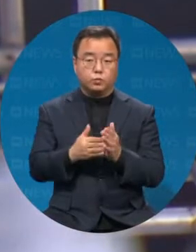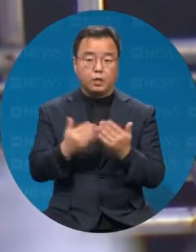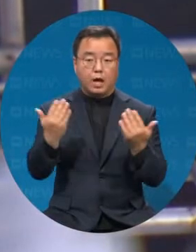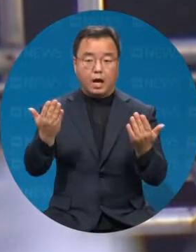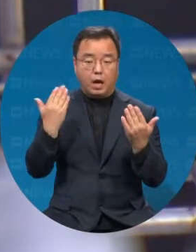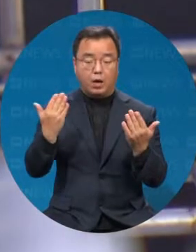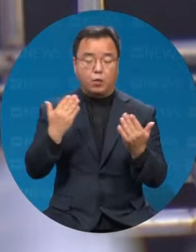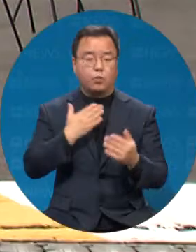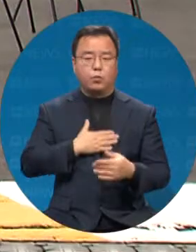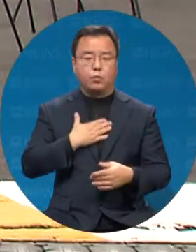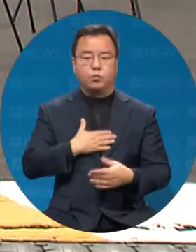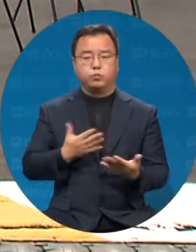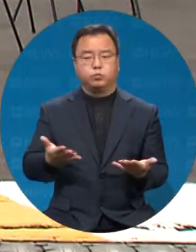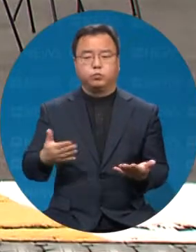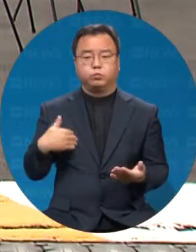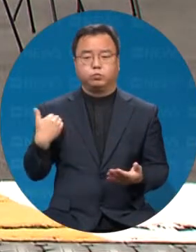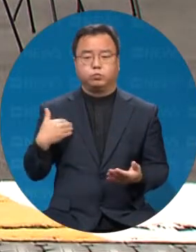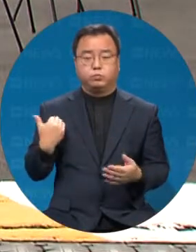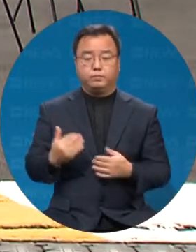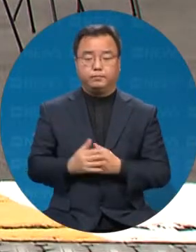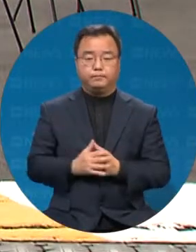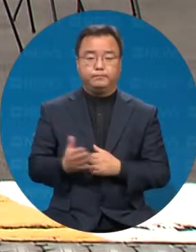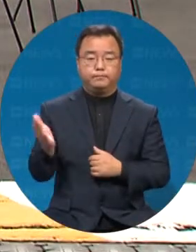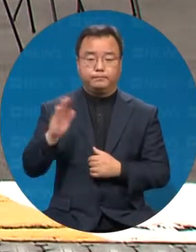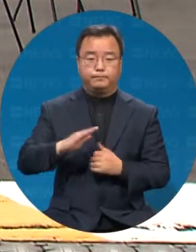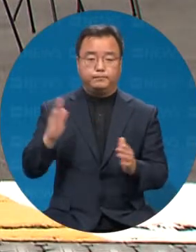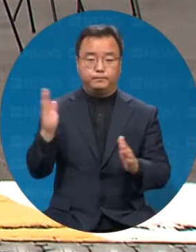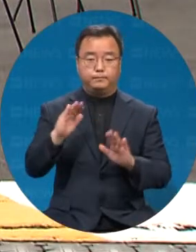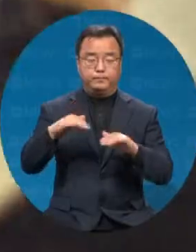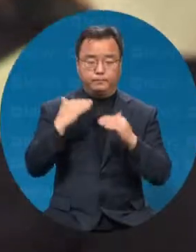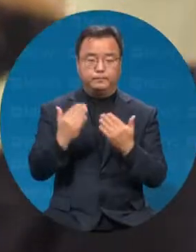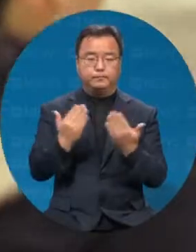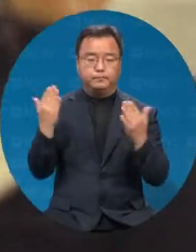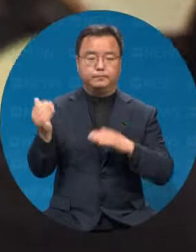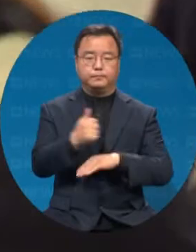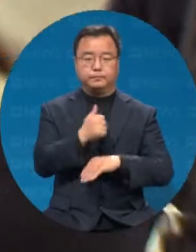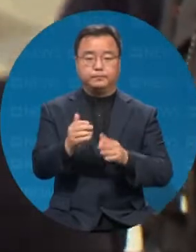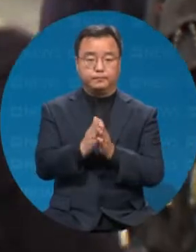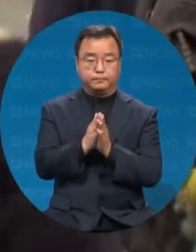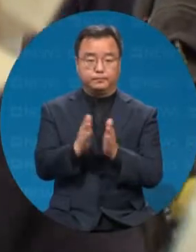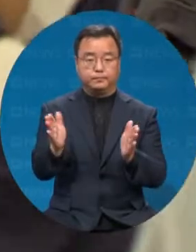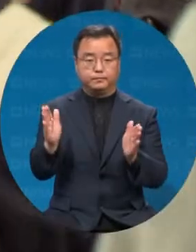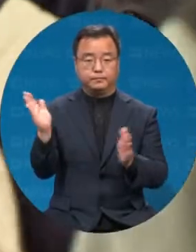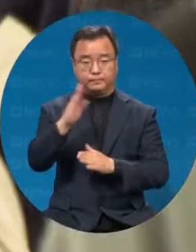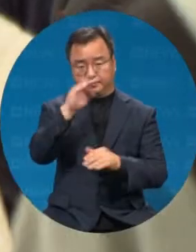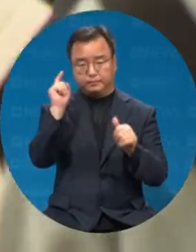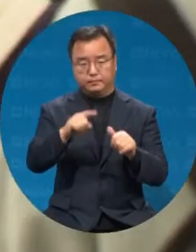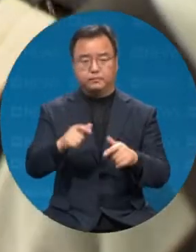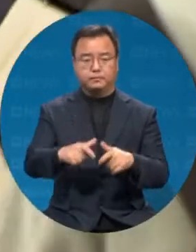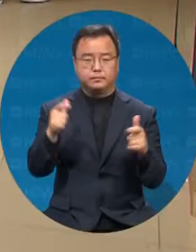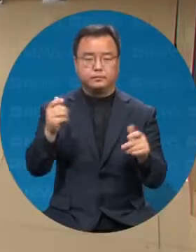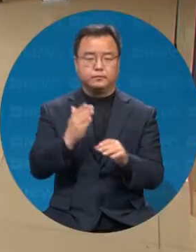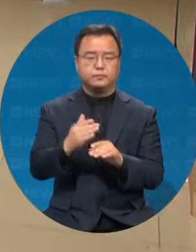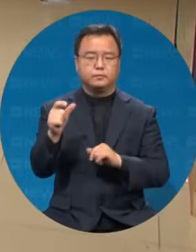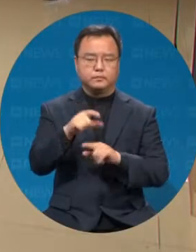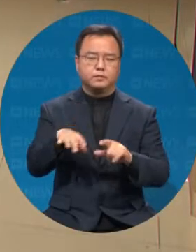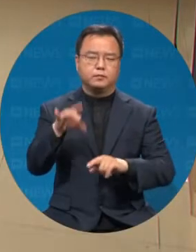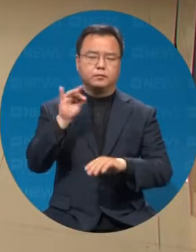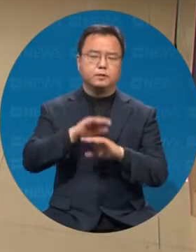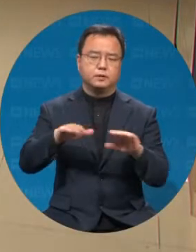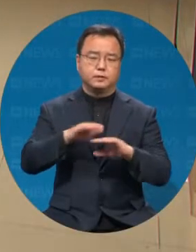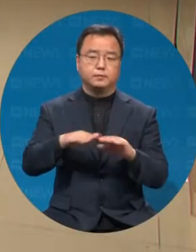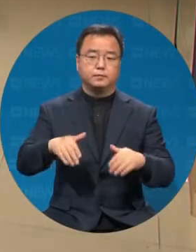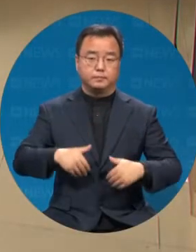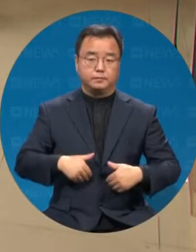알 방법이 없습니다 하지만 전면 등교 유학생 확진 자가 폭증하는 상황에선 보다 선제적인 대응이 필요하다는